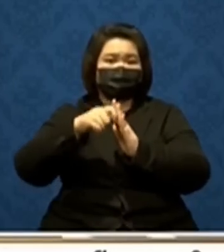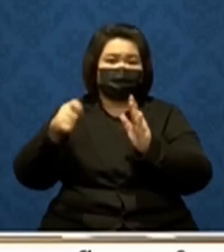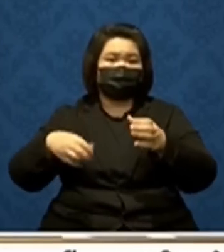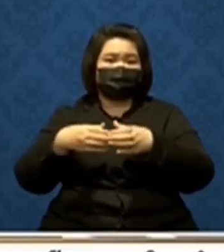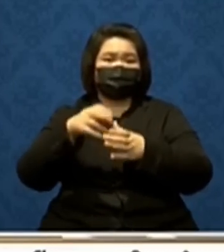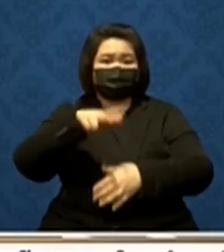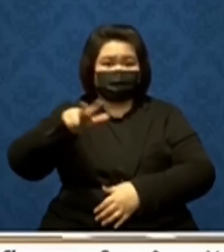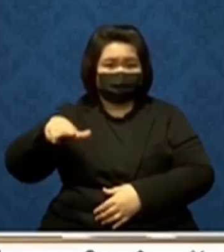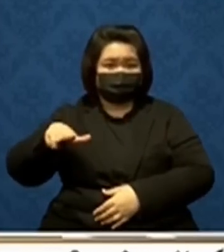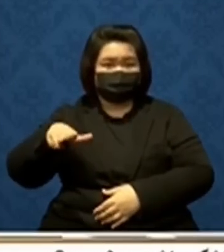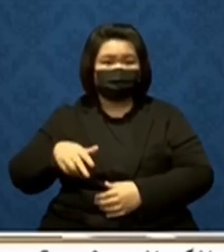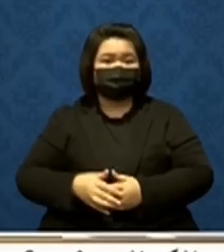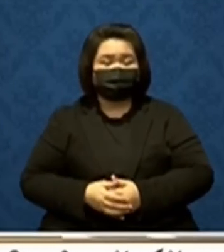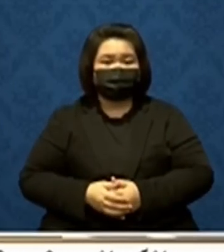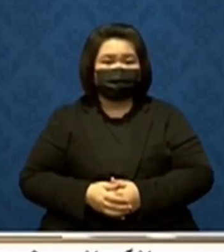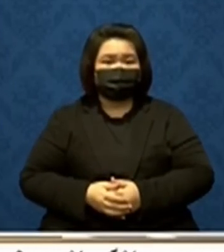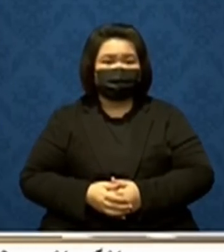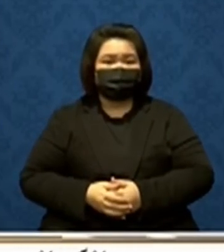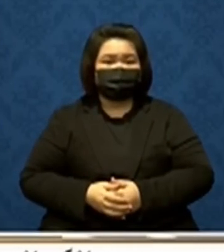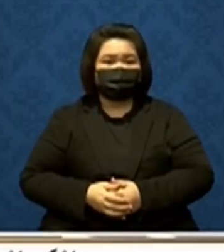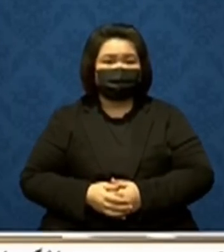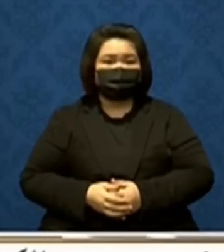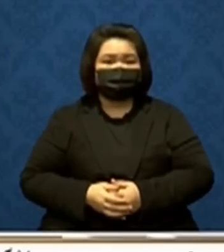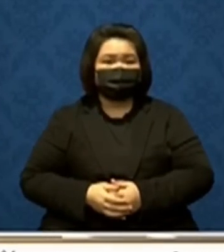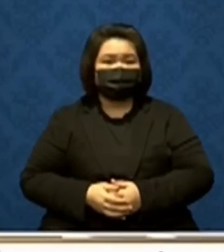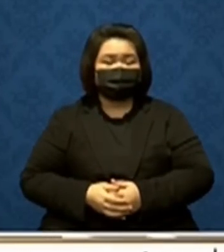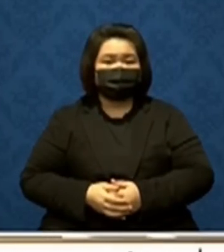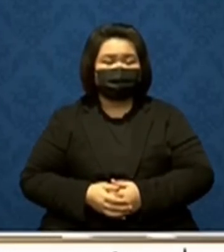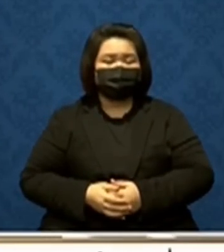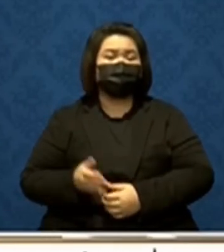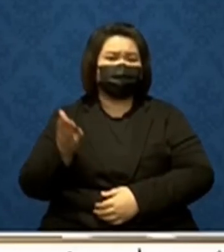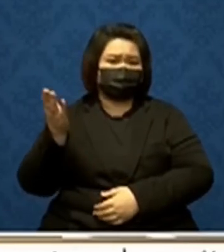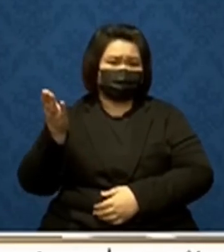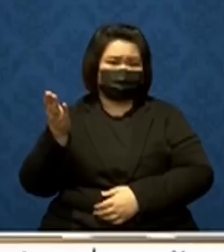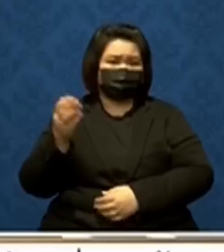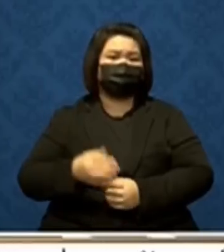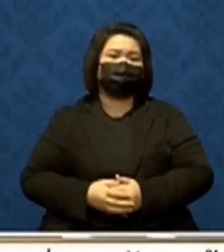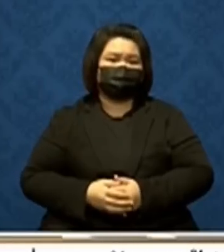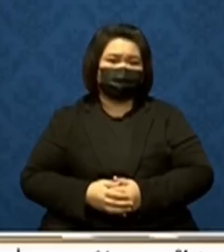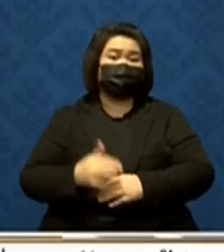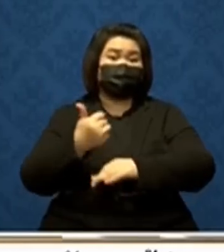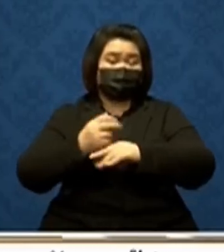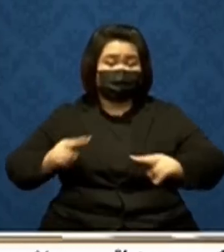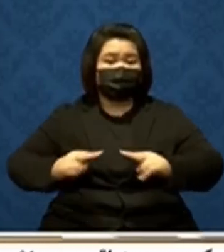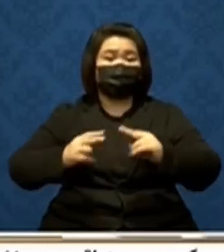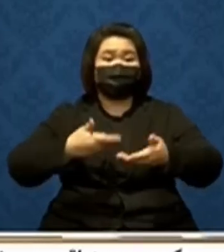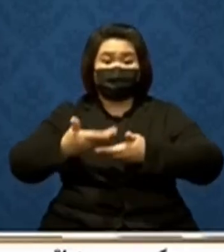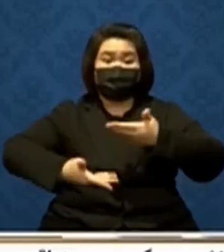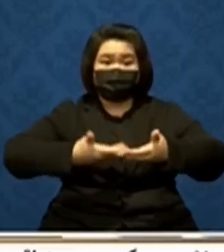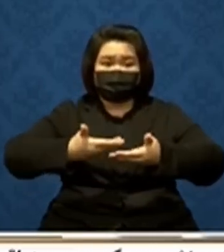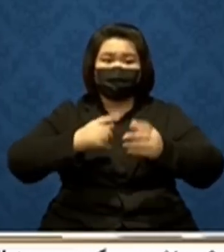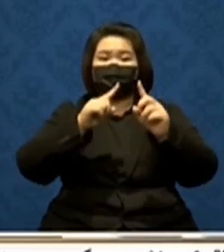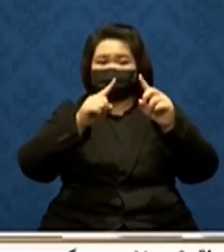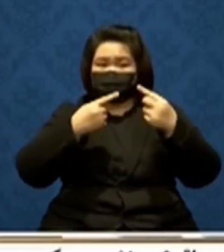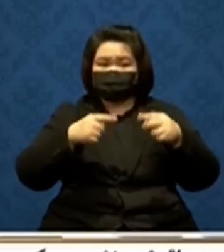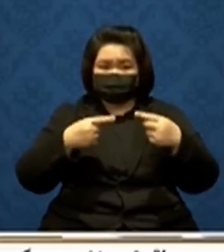เพื่อไทยสิ่งที่ท่านและรัฐมนตรีว่าการกระทรวงพาณิชย์ตอบเนี้ยมีหลาย